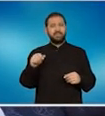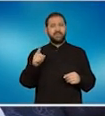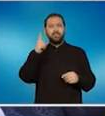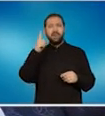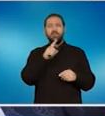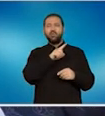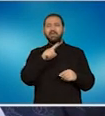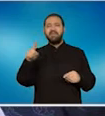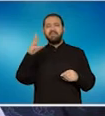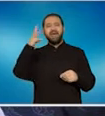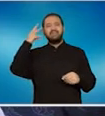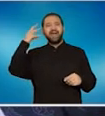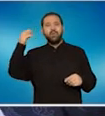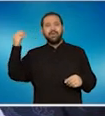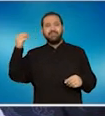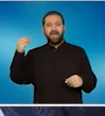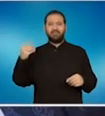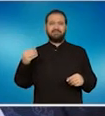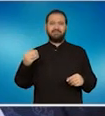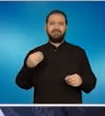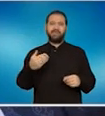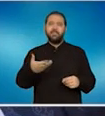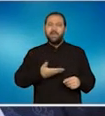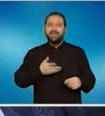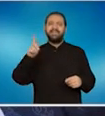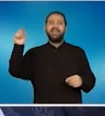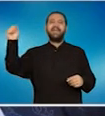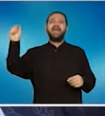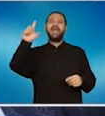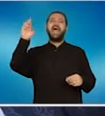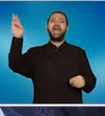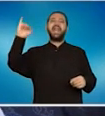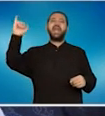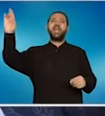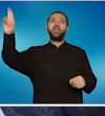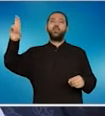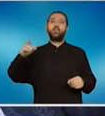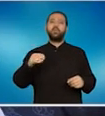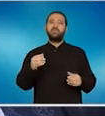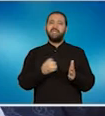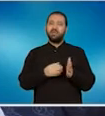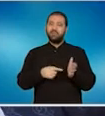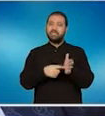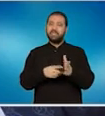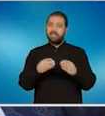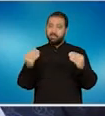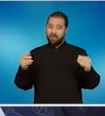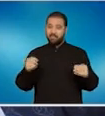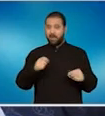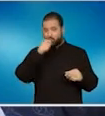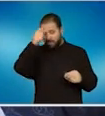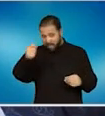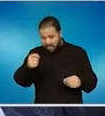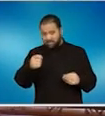S-a uitat în primul și în primul rând. Părintele Galeriu merită mult mai mult decât facem noi